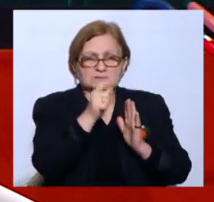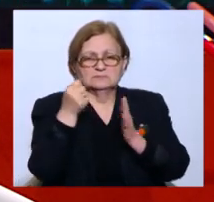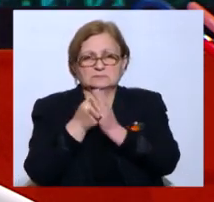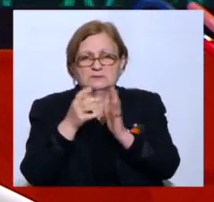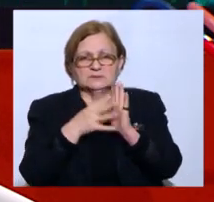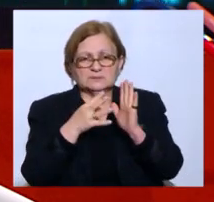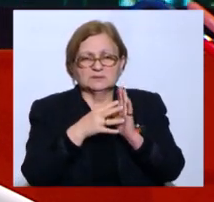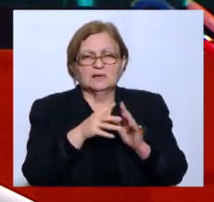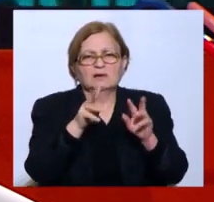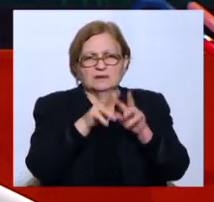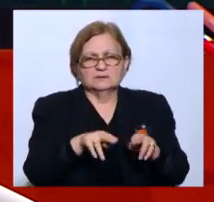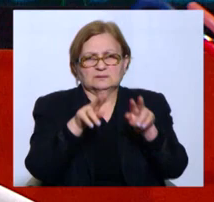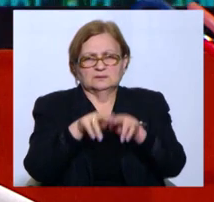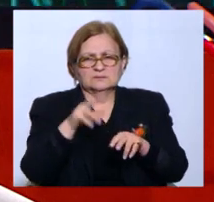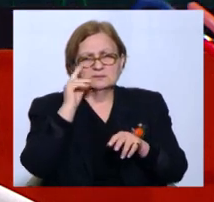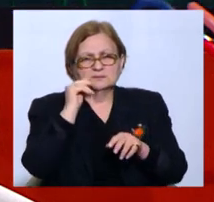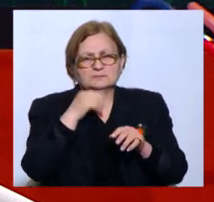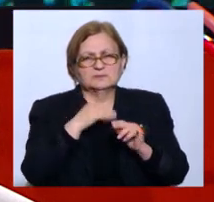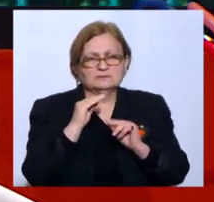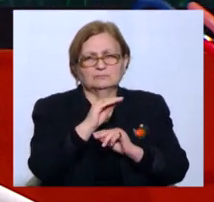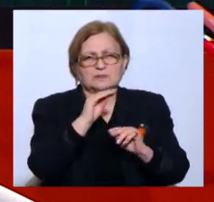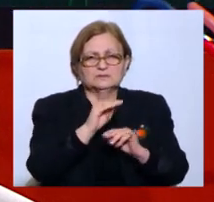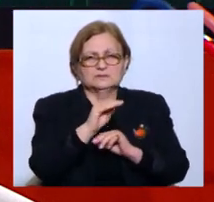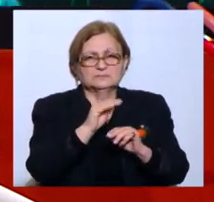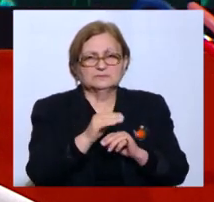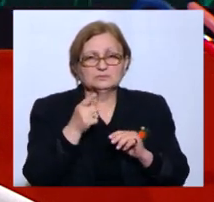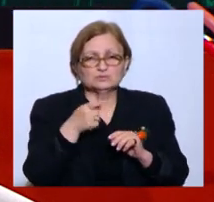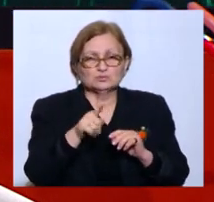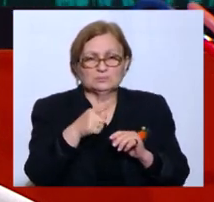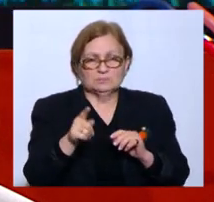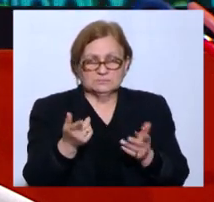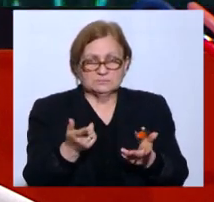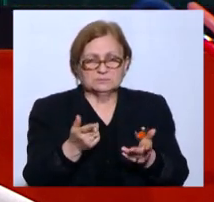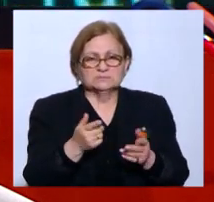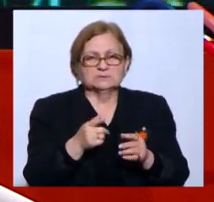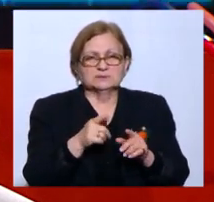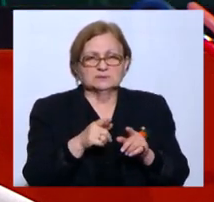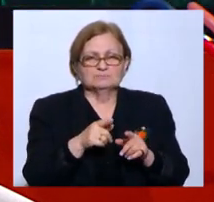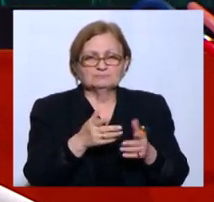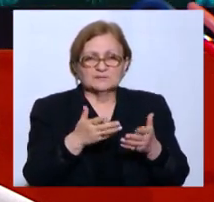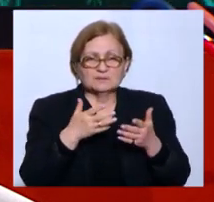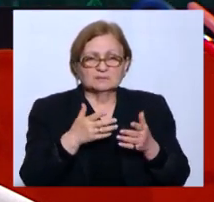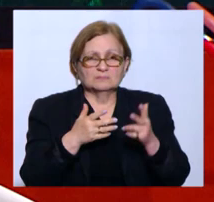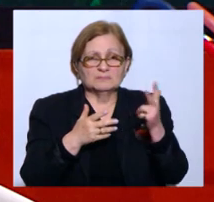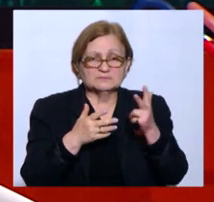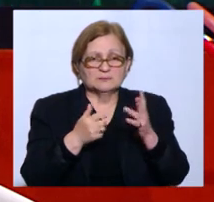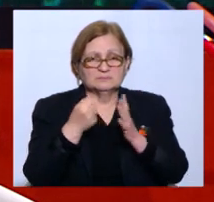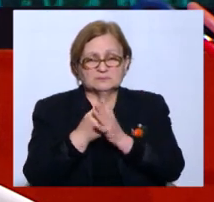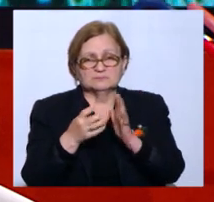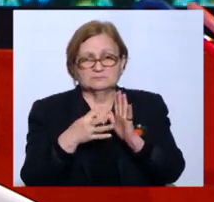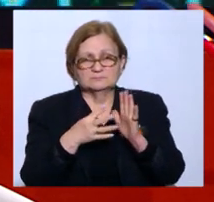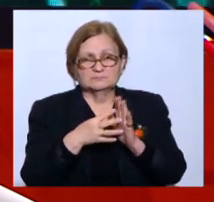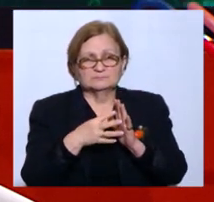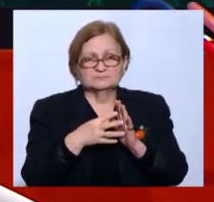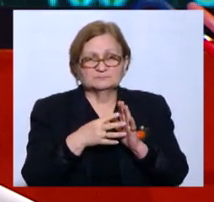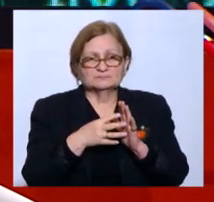იგივე რიცხვით ვზრდიდი, ხო? ანუ D-D, ერთი და იგივე რიცხვით. ისე გამოვიდა რომ მესამედან მეცხრე გაკვეთილამდე